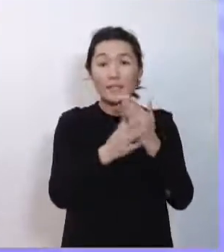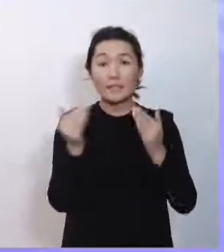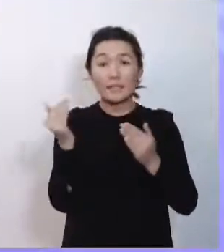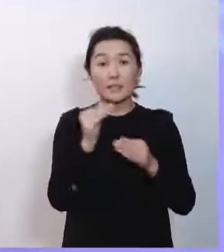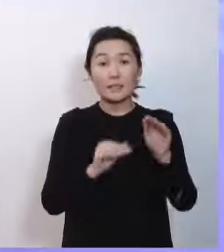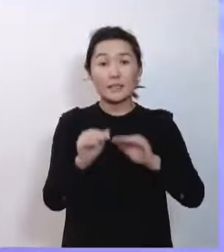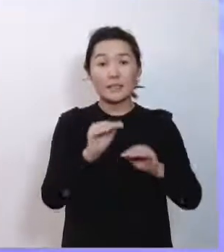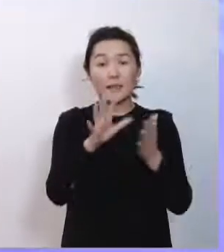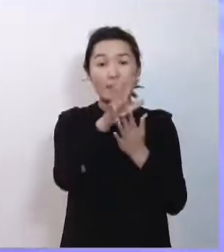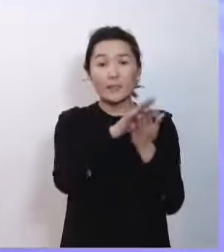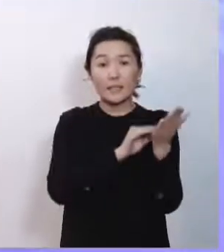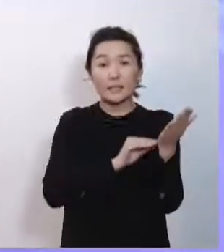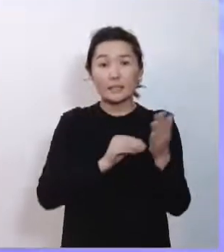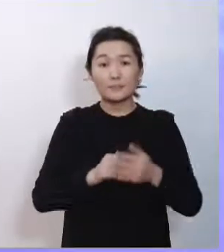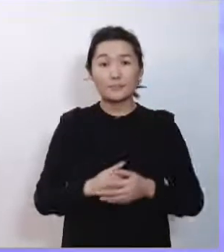составить текст.